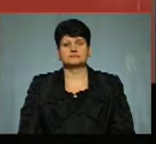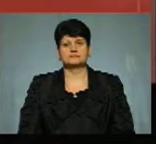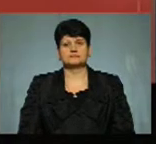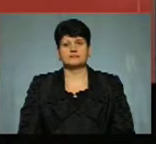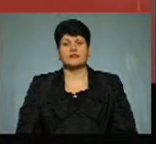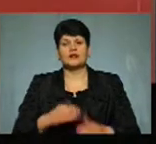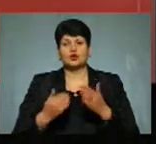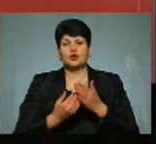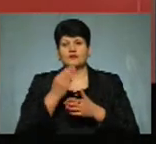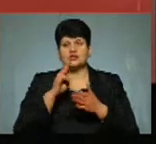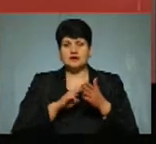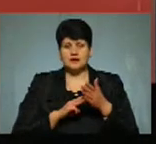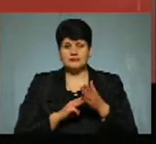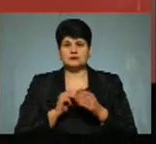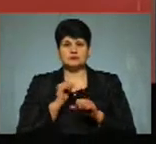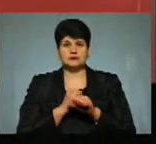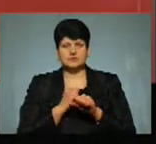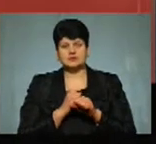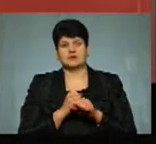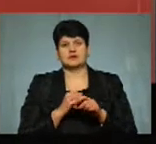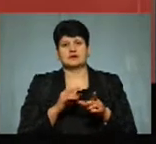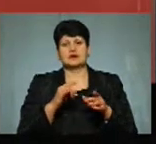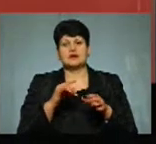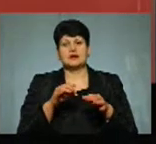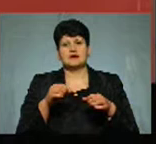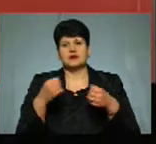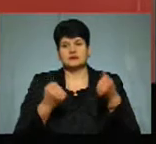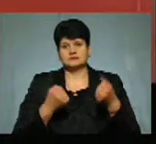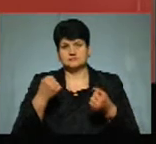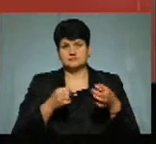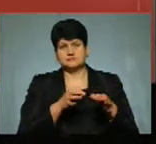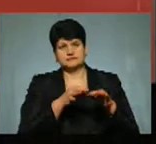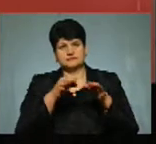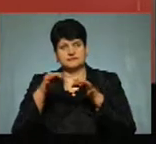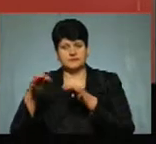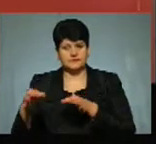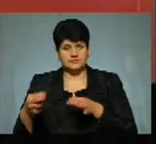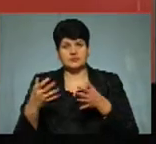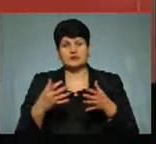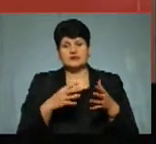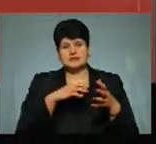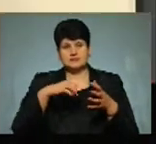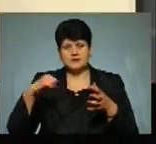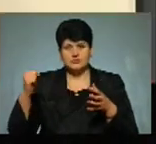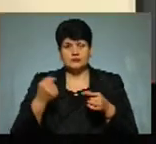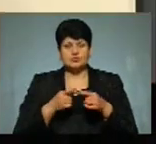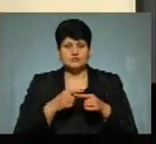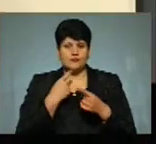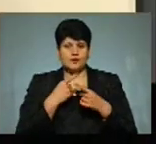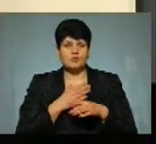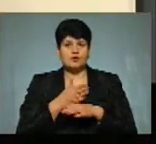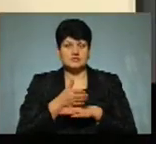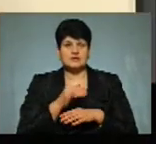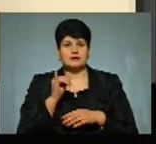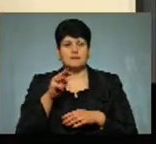Нові штрафи, листи щастя, евакуація авто, що ще чекає тернопільських водіїв. Про це сьогодні говоримо із нашим гостем. А це Ігор